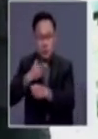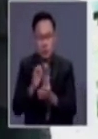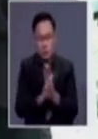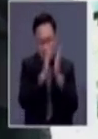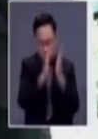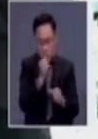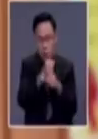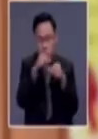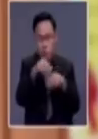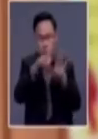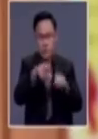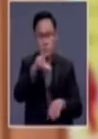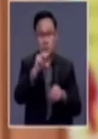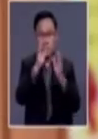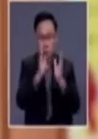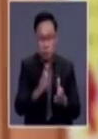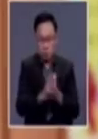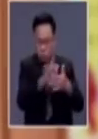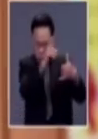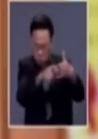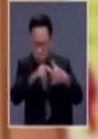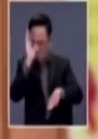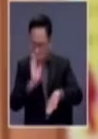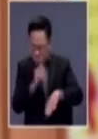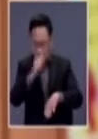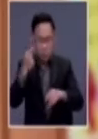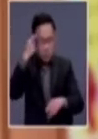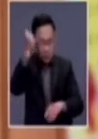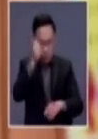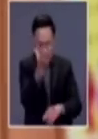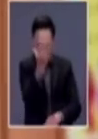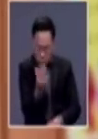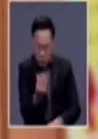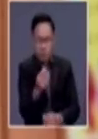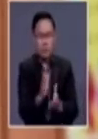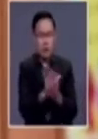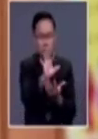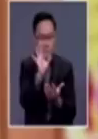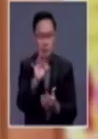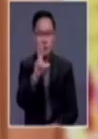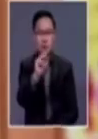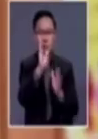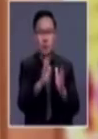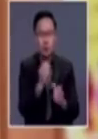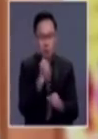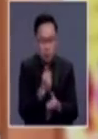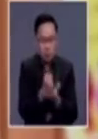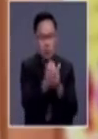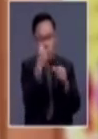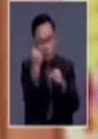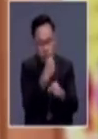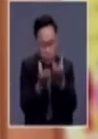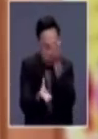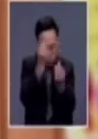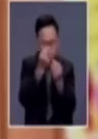30คนซึ่งเขาเป็นคนที่มีศักยภาพมากๆเราก็คัดกรองมาประมาณ30คนเราก็ส่งเขาอบรมฝึก